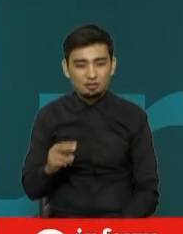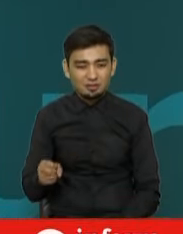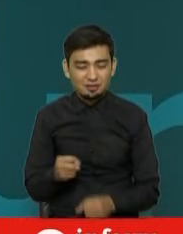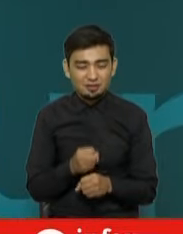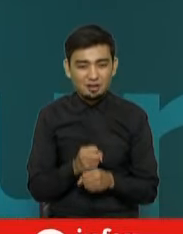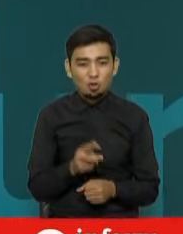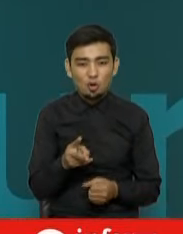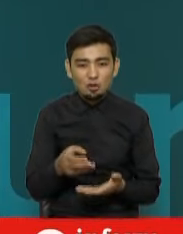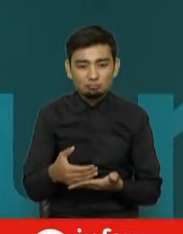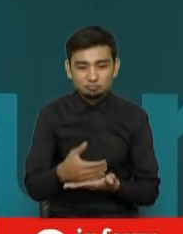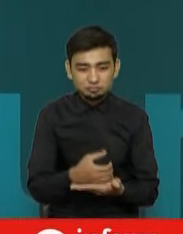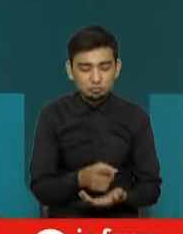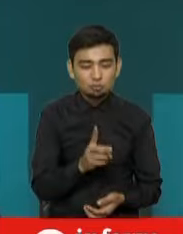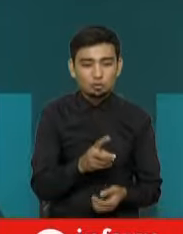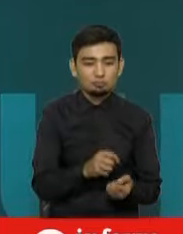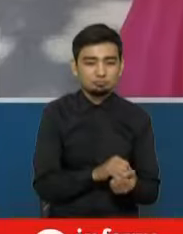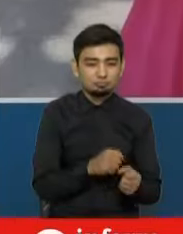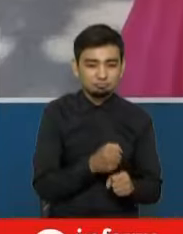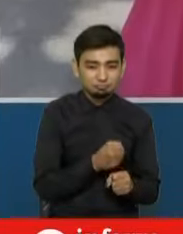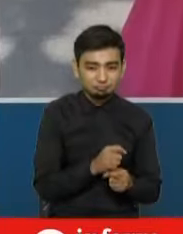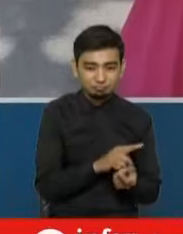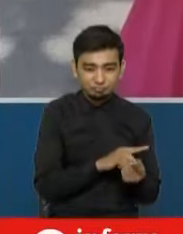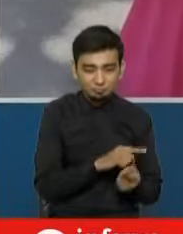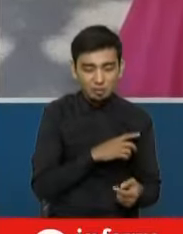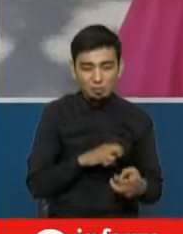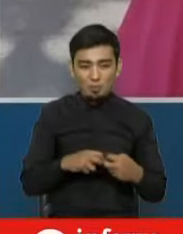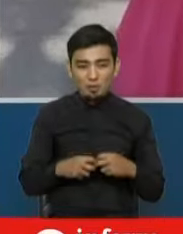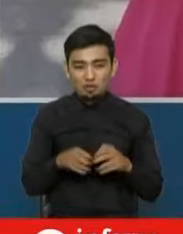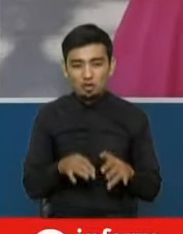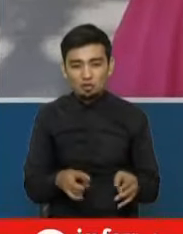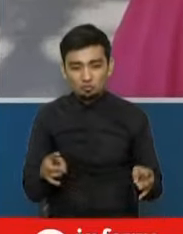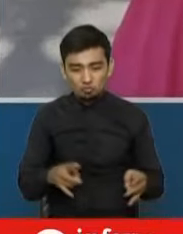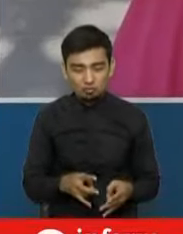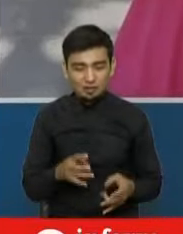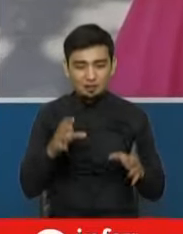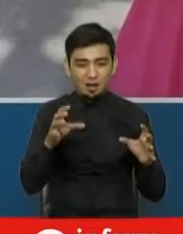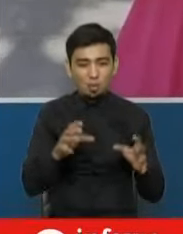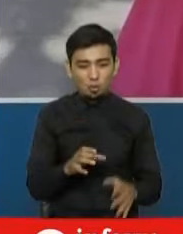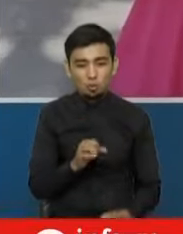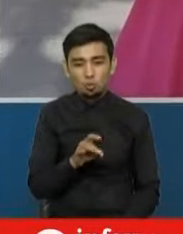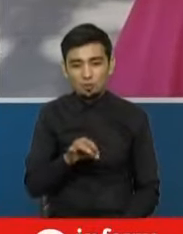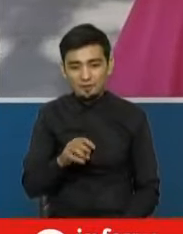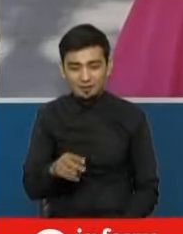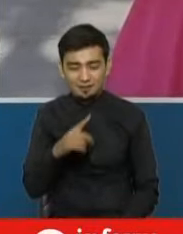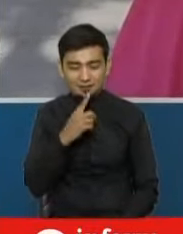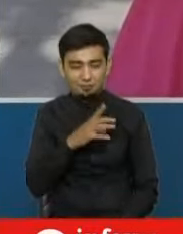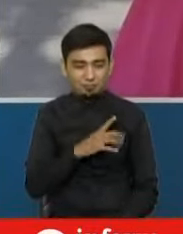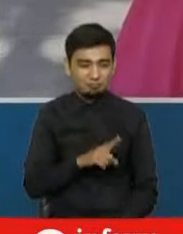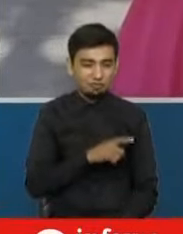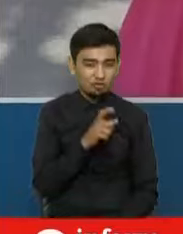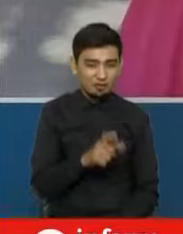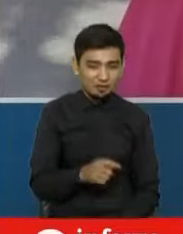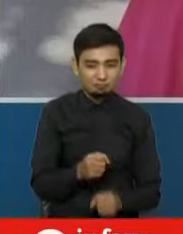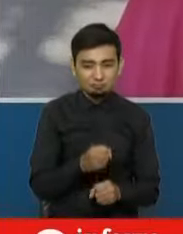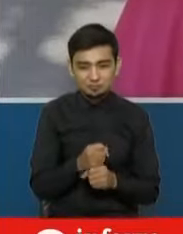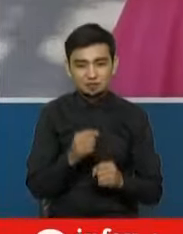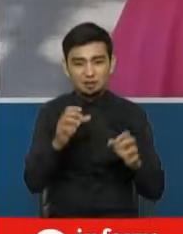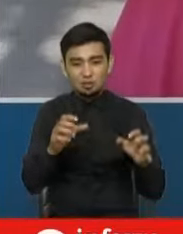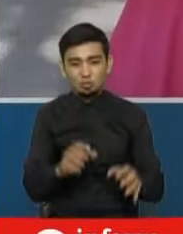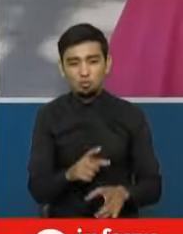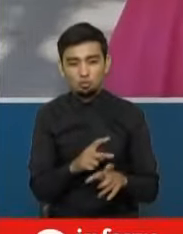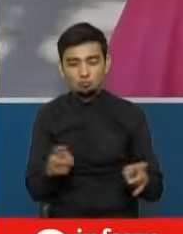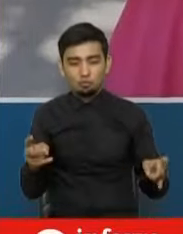кто формирует, сборщики. Решать проблему нужно на законодательном уровне, считает эксперт. Создать законы, чтобы